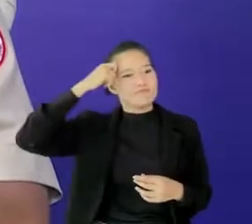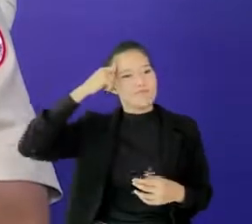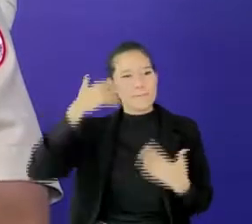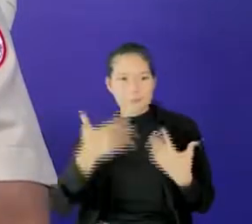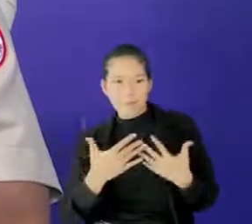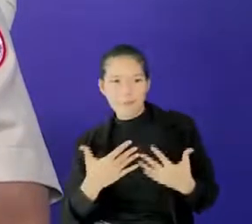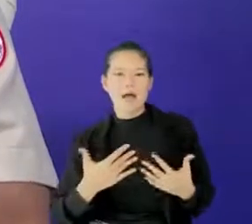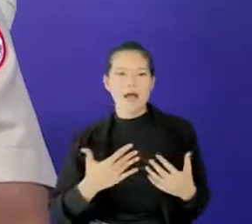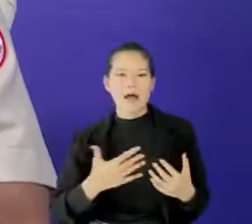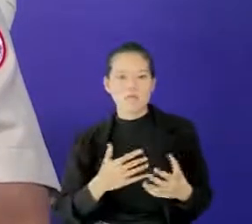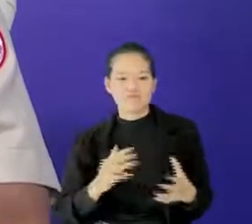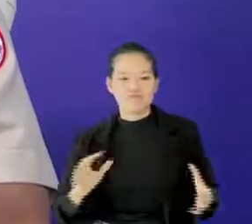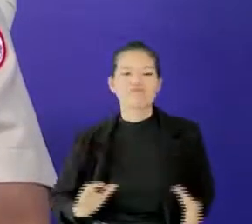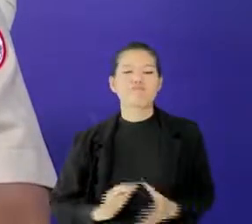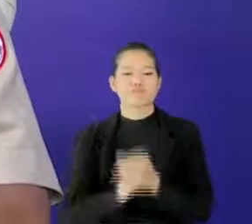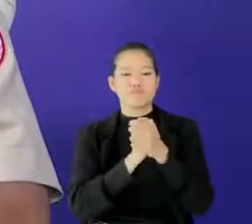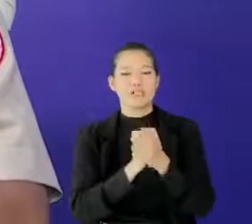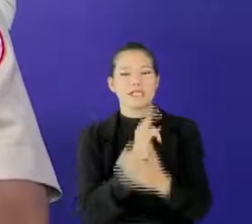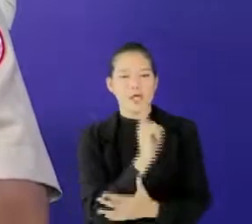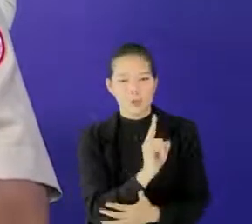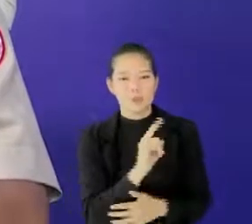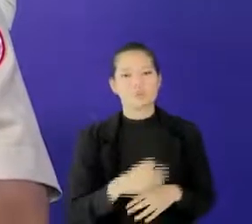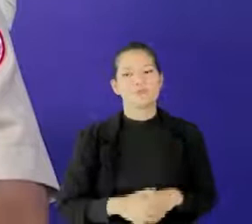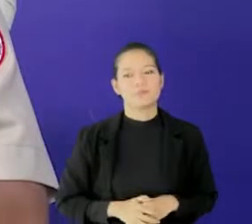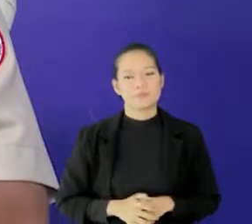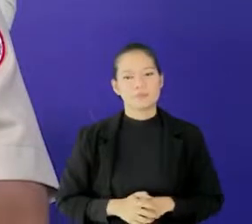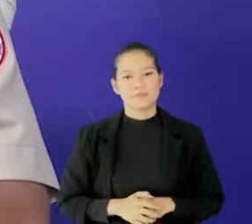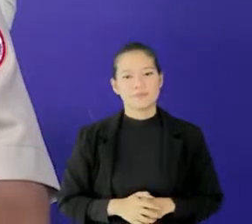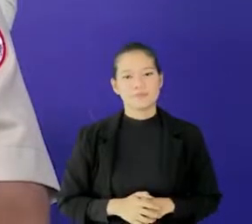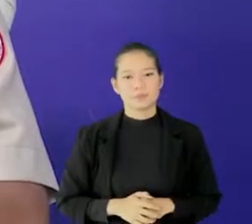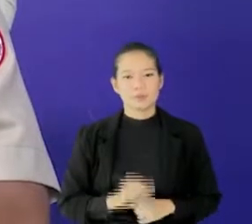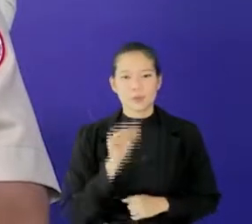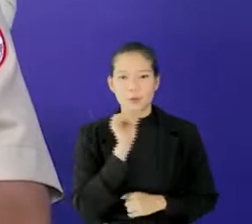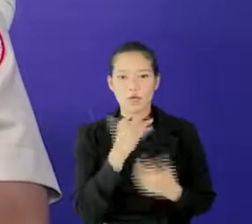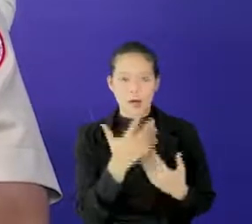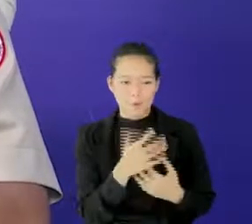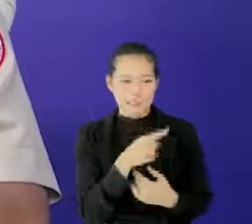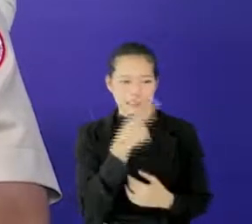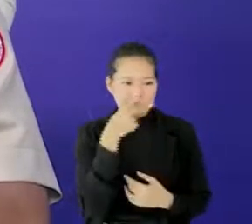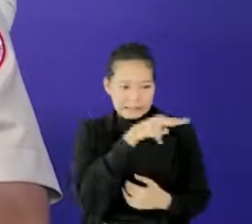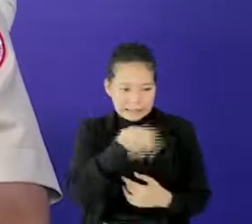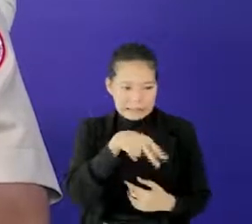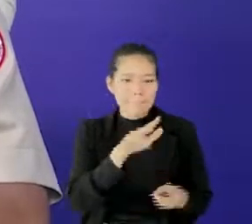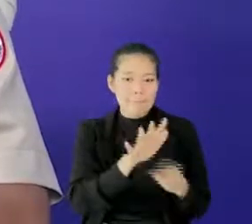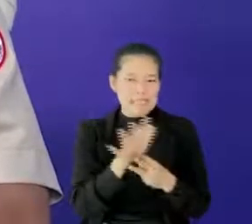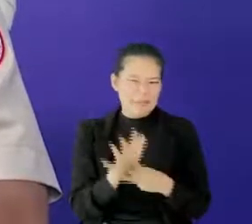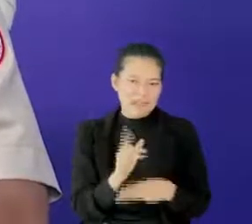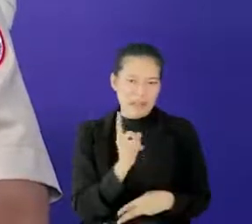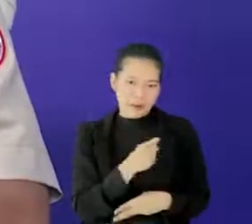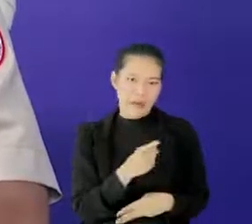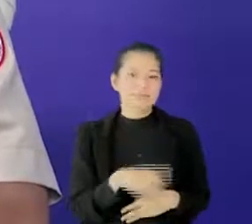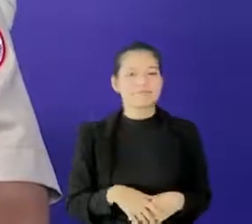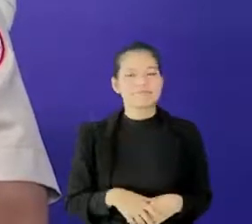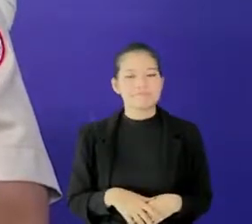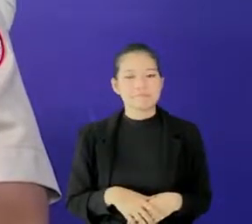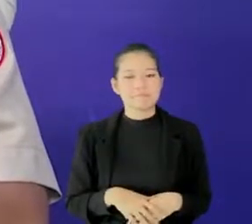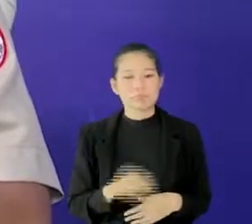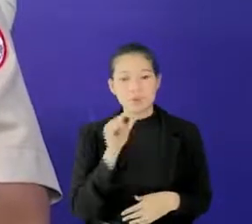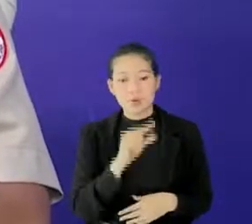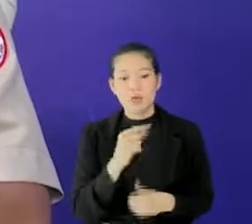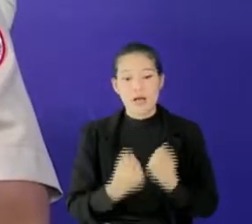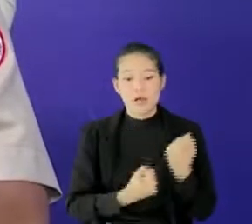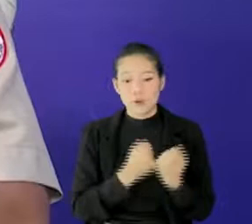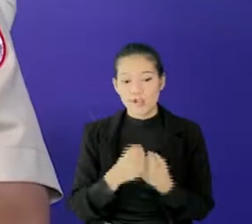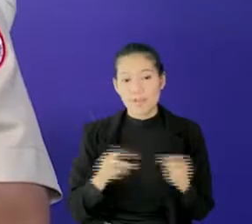kembali semangat persatuan dan kesatuan kita untuk menghadapi permasalahan yang sekarang kita hadapi. Kemudian dalam